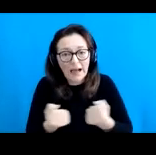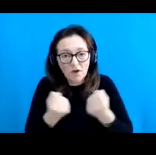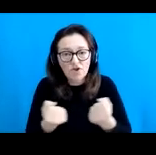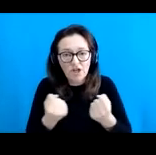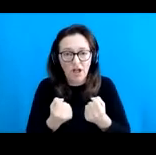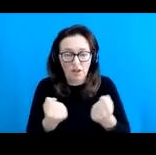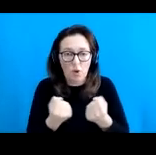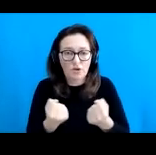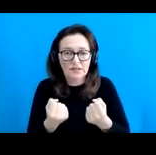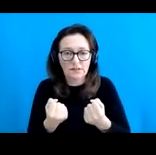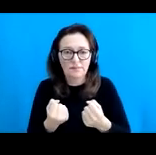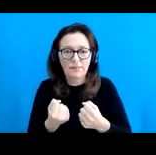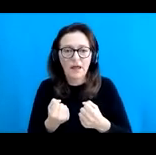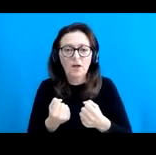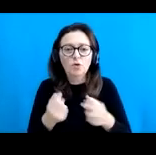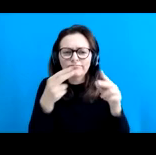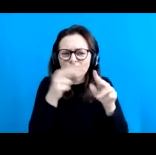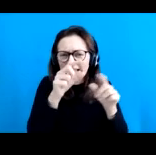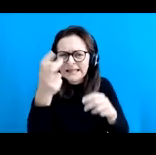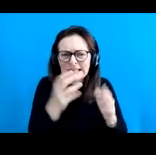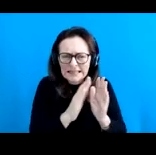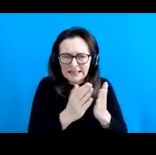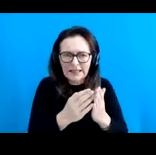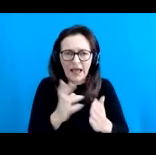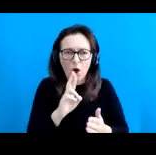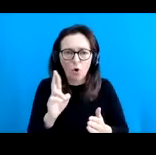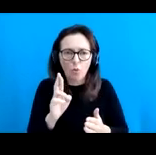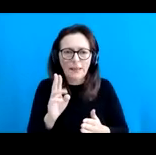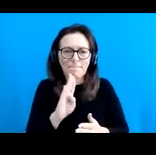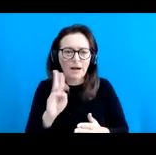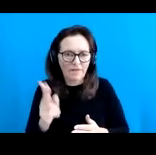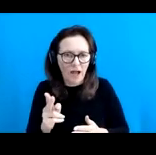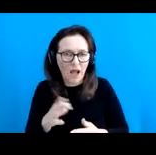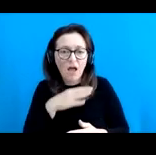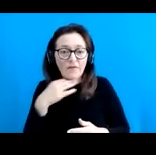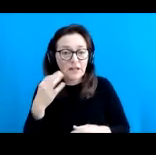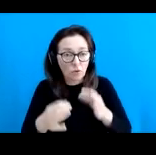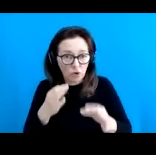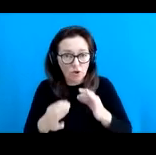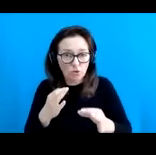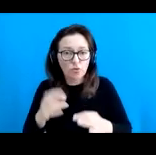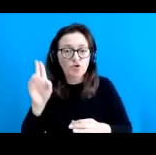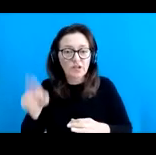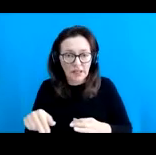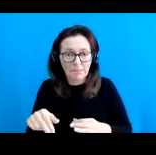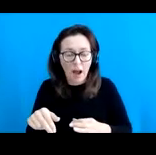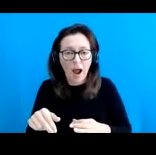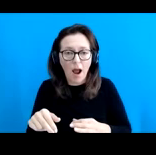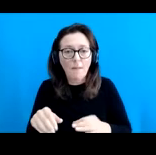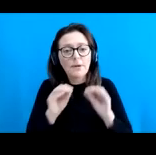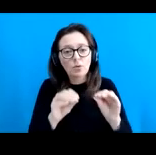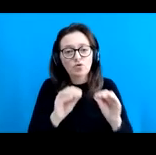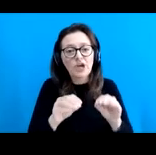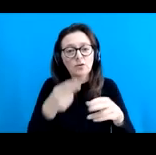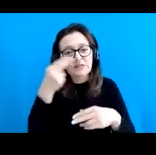je citat iz knjige Romana Brvarja. Veliko izkušenj in znanja o poučevanju in učenju slepih in